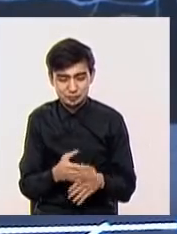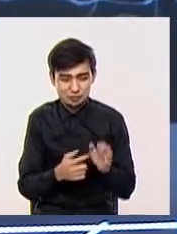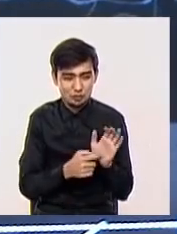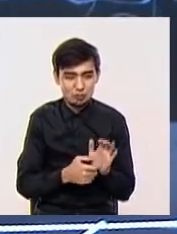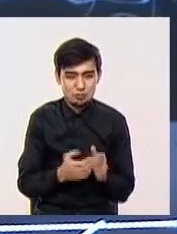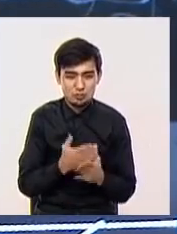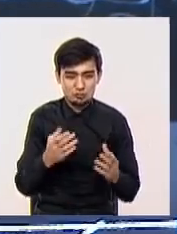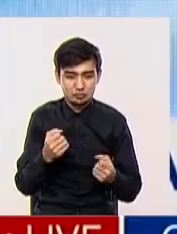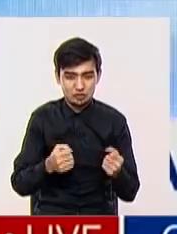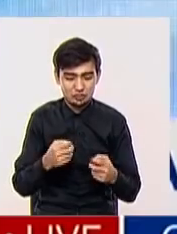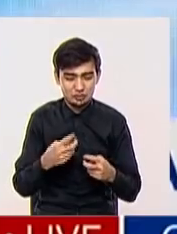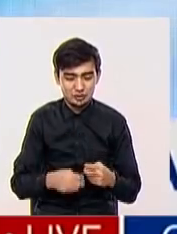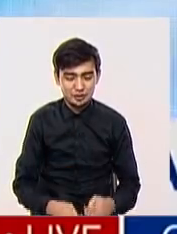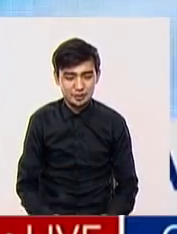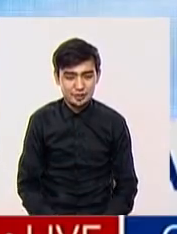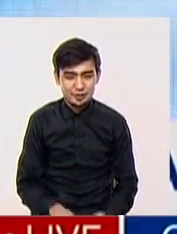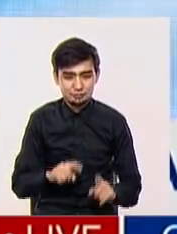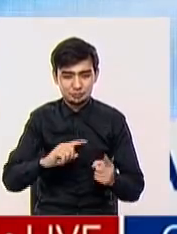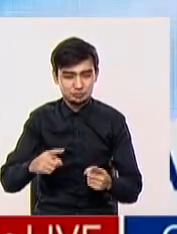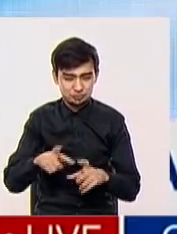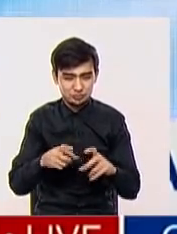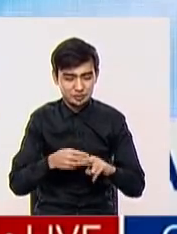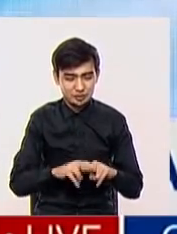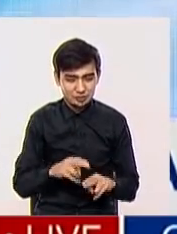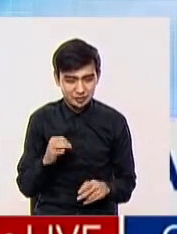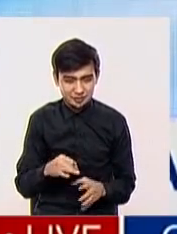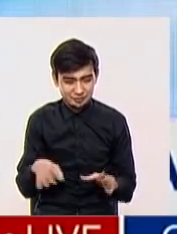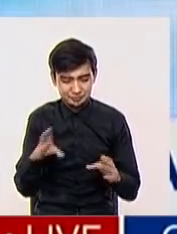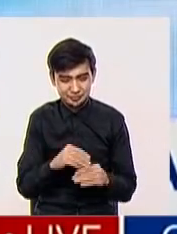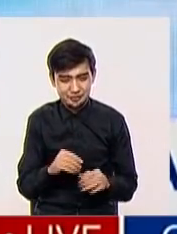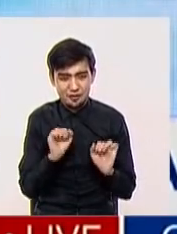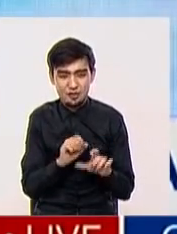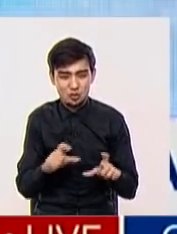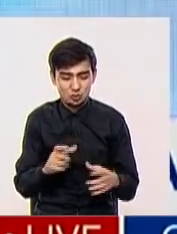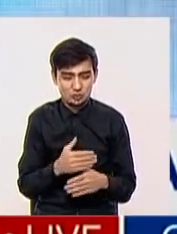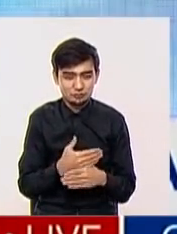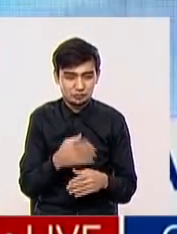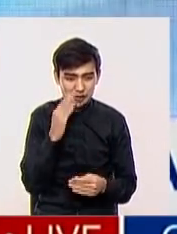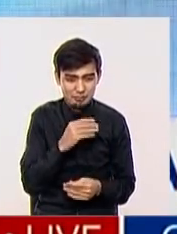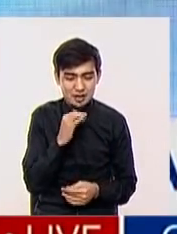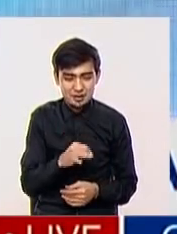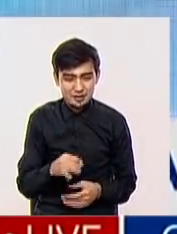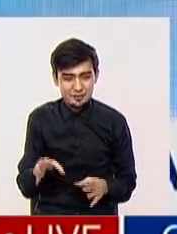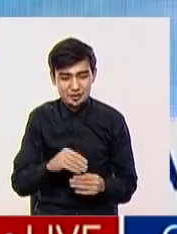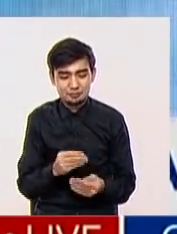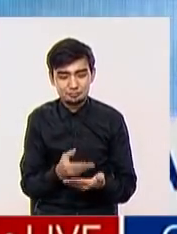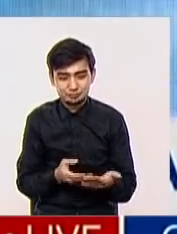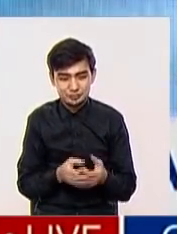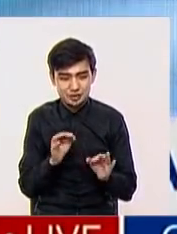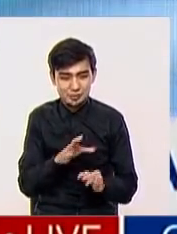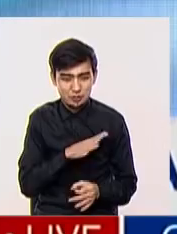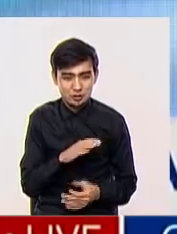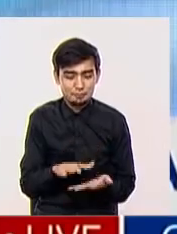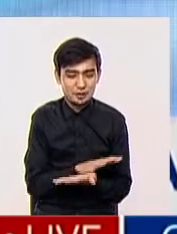автомашин. Задержанным подозреваемым обеспечивается доступ к квалифицированным адвокатам. При необходимости им предоставляются